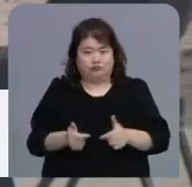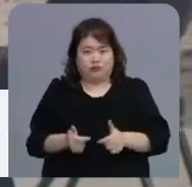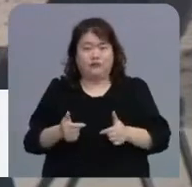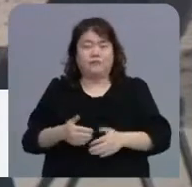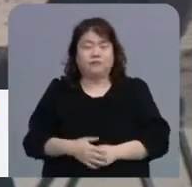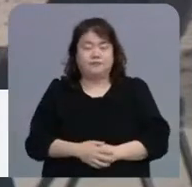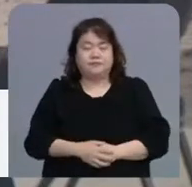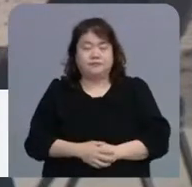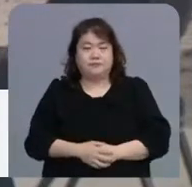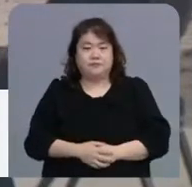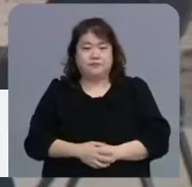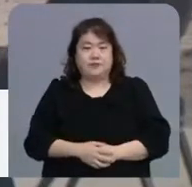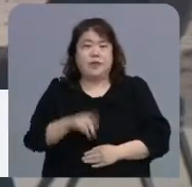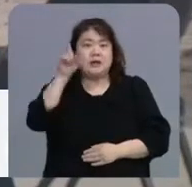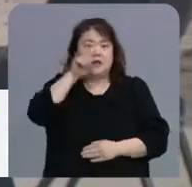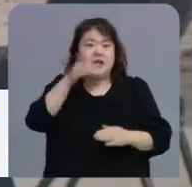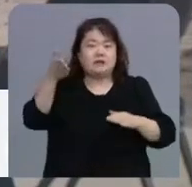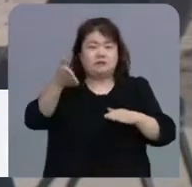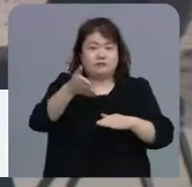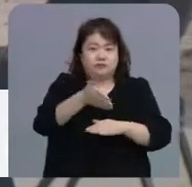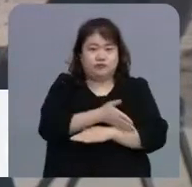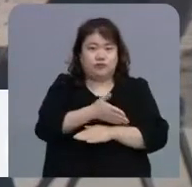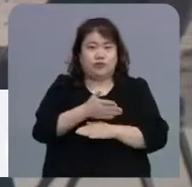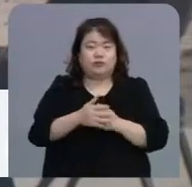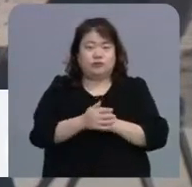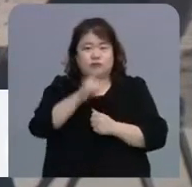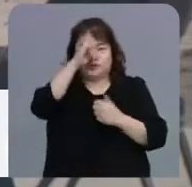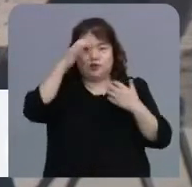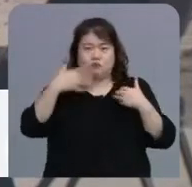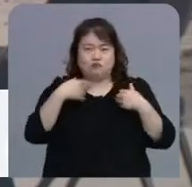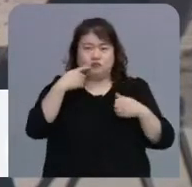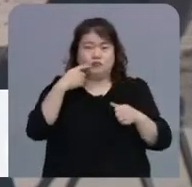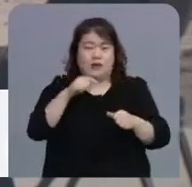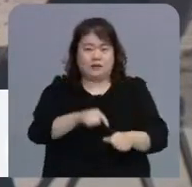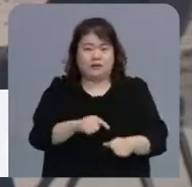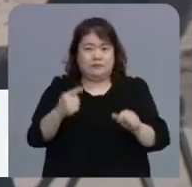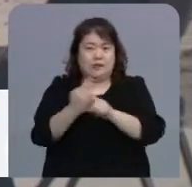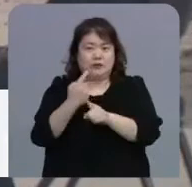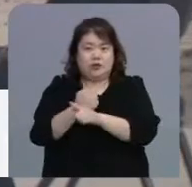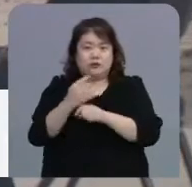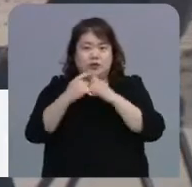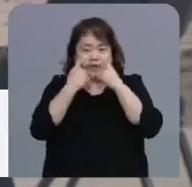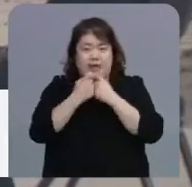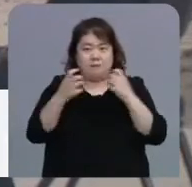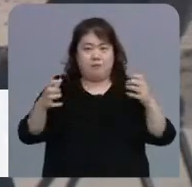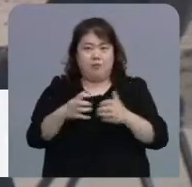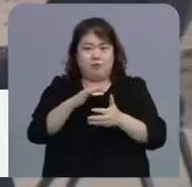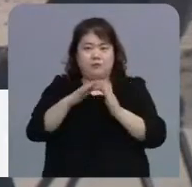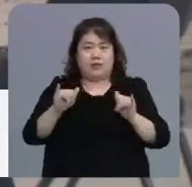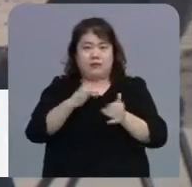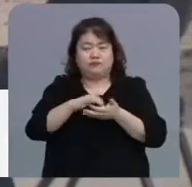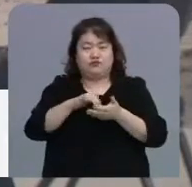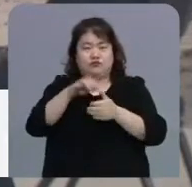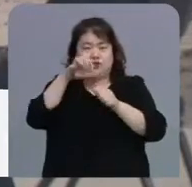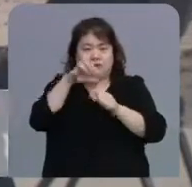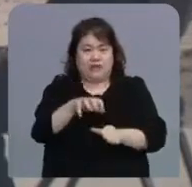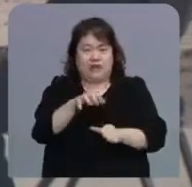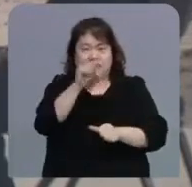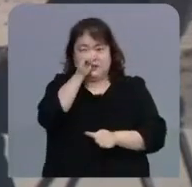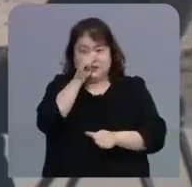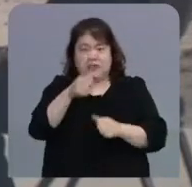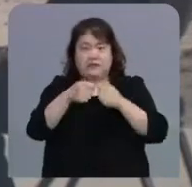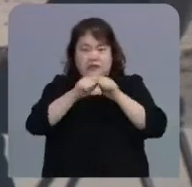있는데요. 내일부터는 바뀐 정부 방침을 적용해 사적 모임 인원이 제한되는데 진유민 기자가 자세히